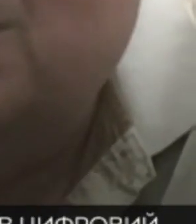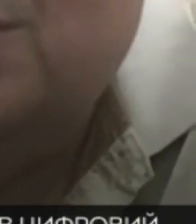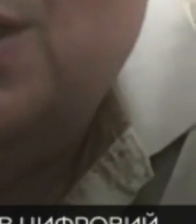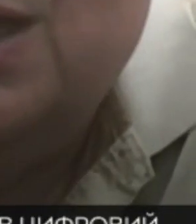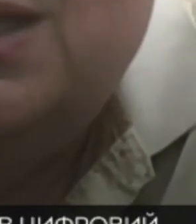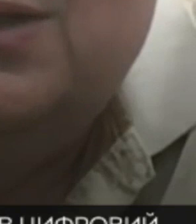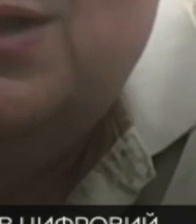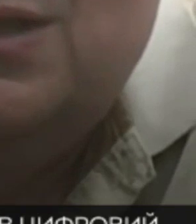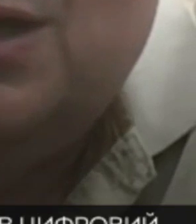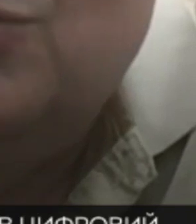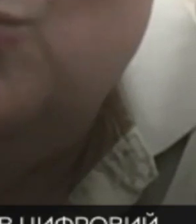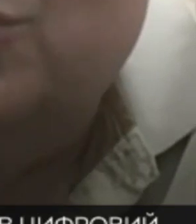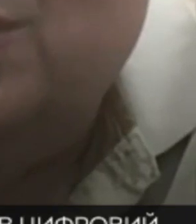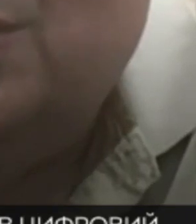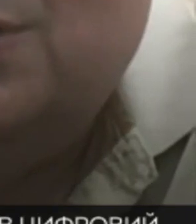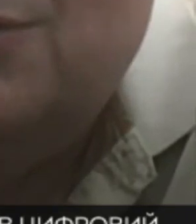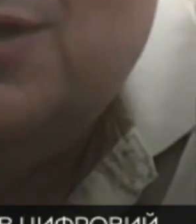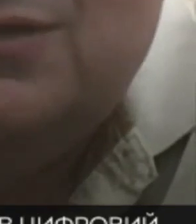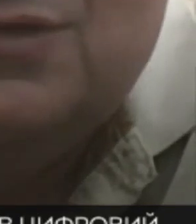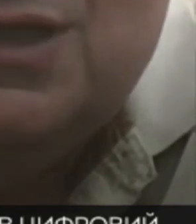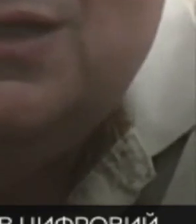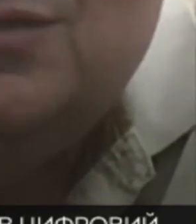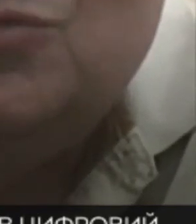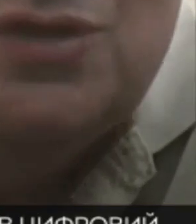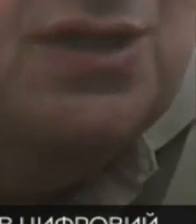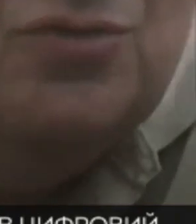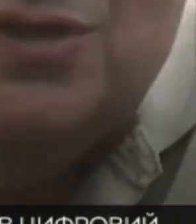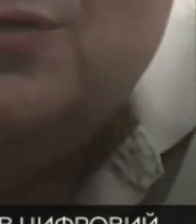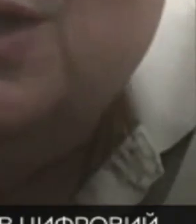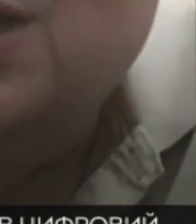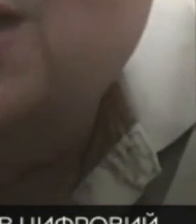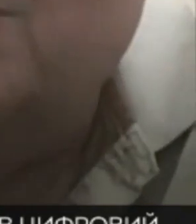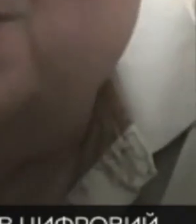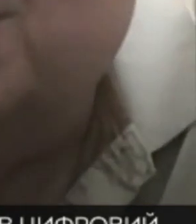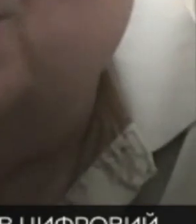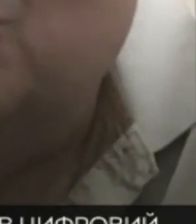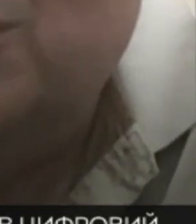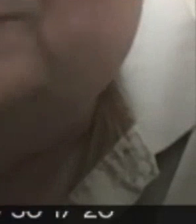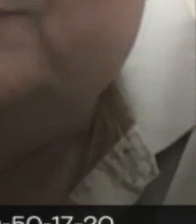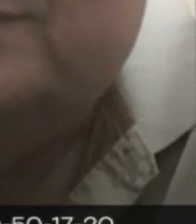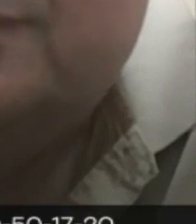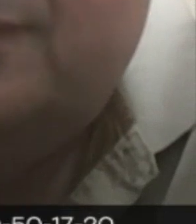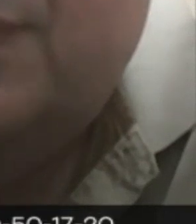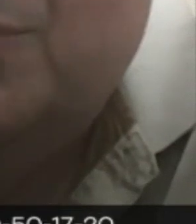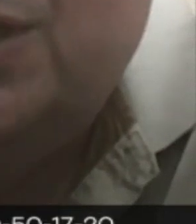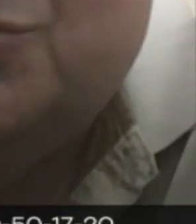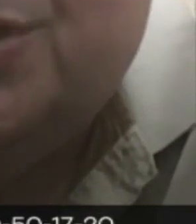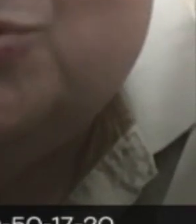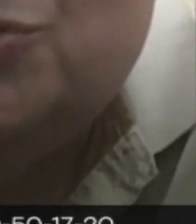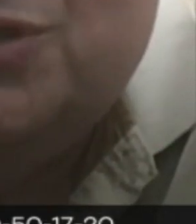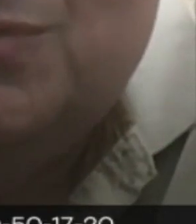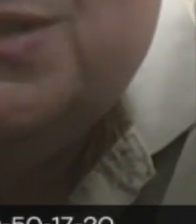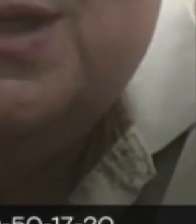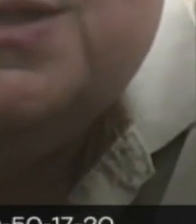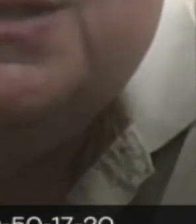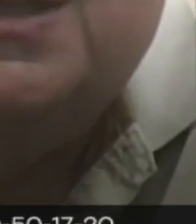сторонники Аль-Каиды, и кого угодно. И, наверняка, там много сторонников Хамаса, которые пытаются там